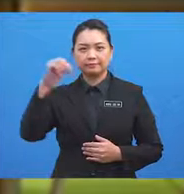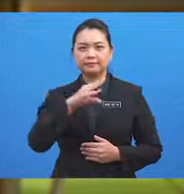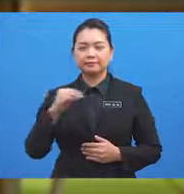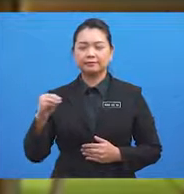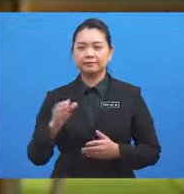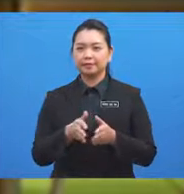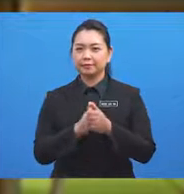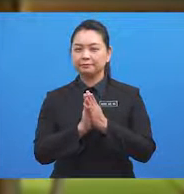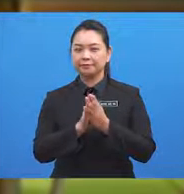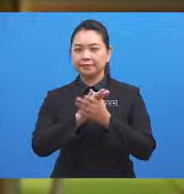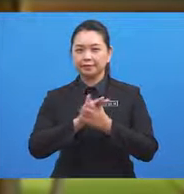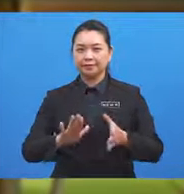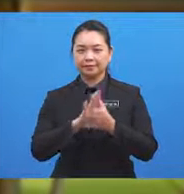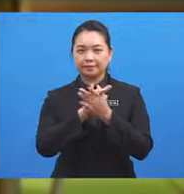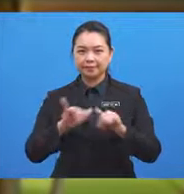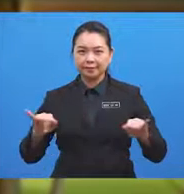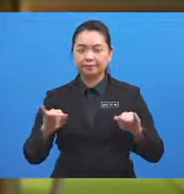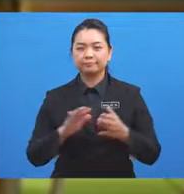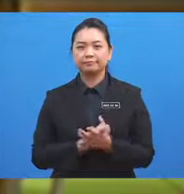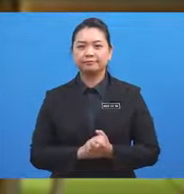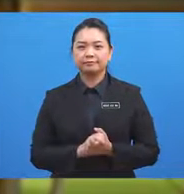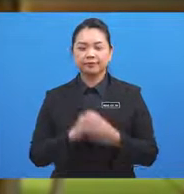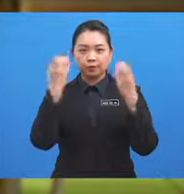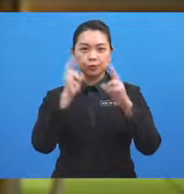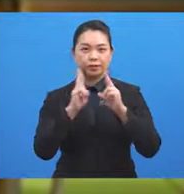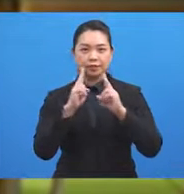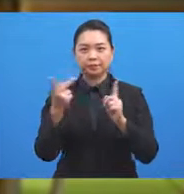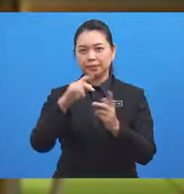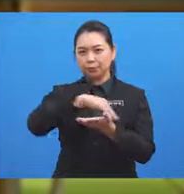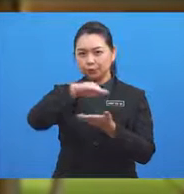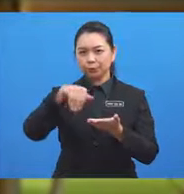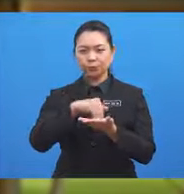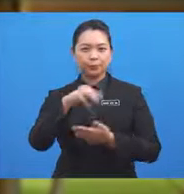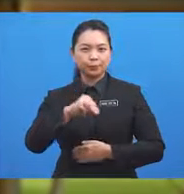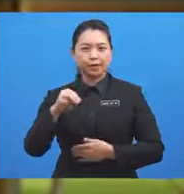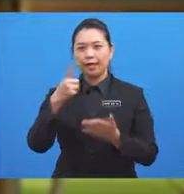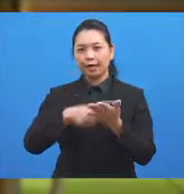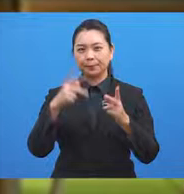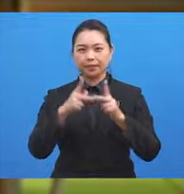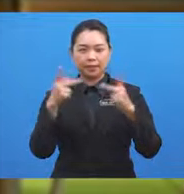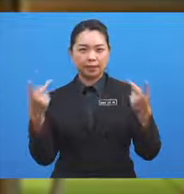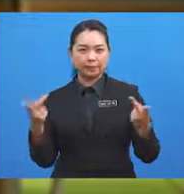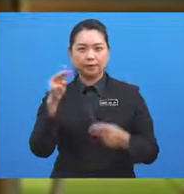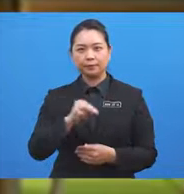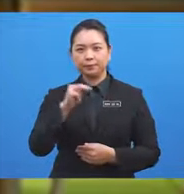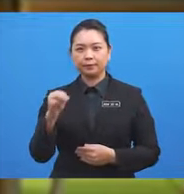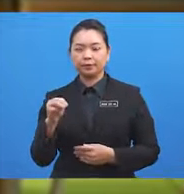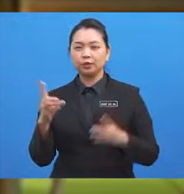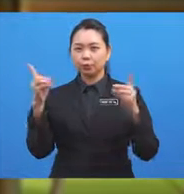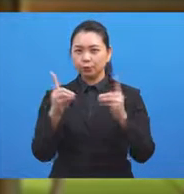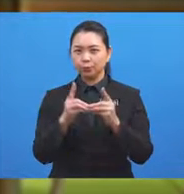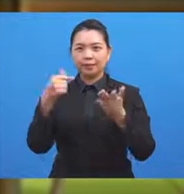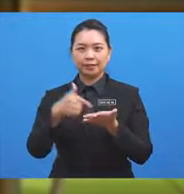Assalamualaikum dan salam sejahtera cikgu ucapkan kepada semua murid. Apa khabar murid-murid? Berjumpa